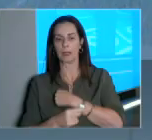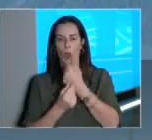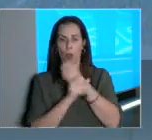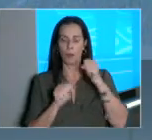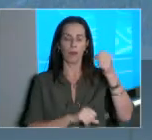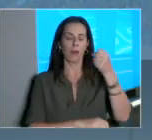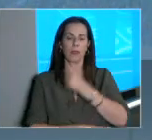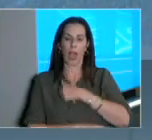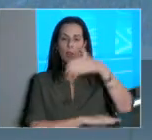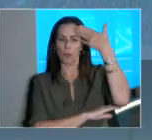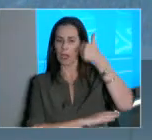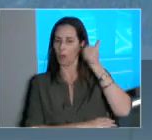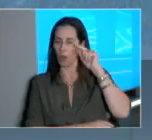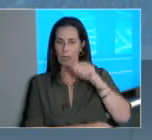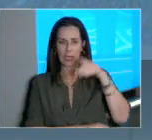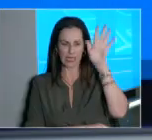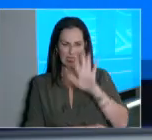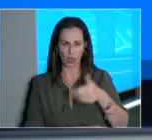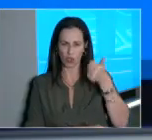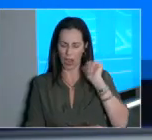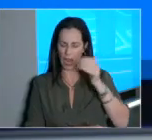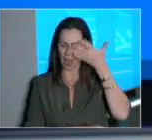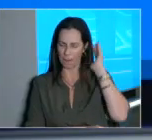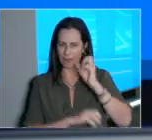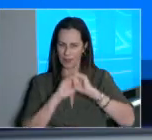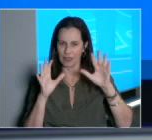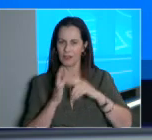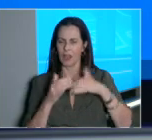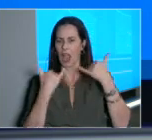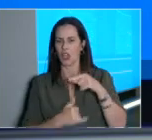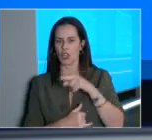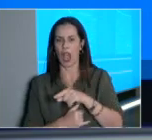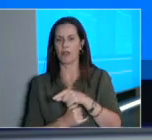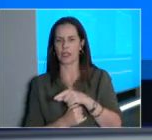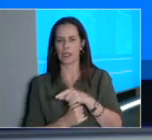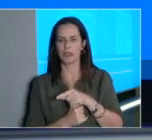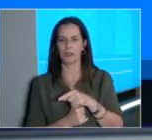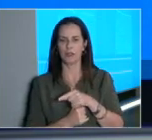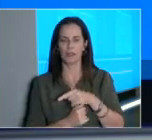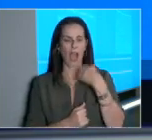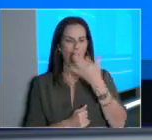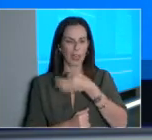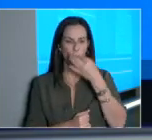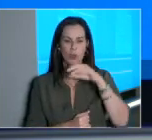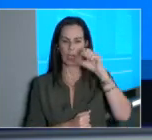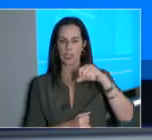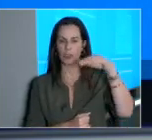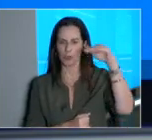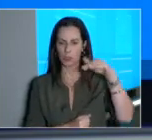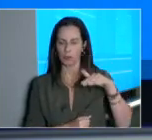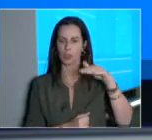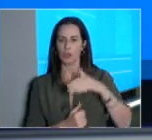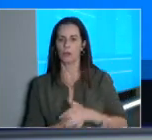ומדינה. דת ומדינה, אתמול היה זה הסרטון של יאיר לפיד, עכשיו זה הנאום שנשא